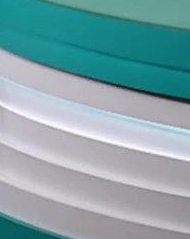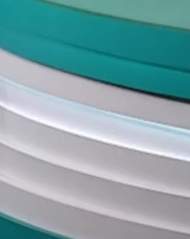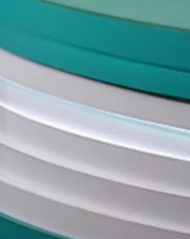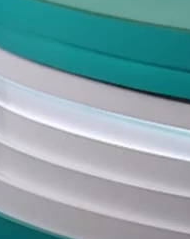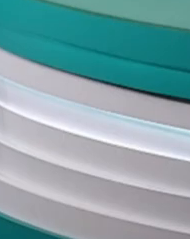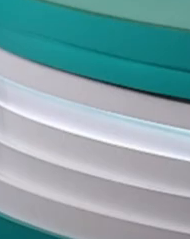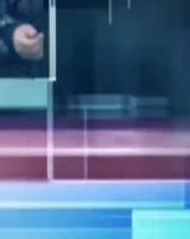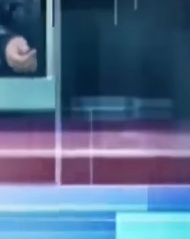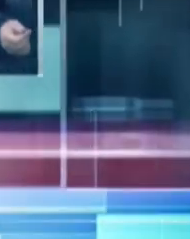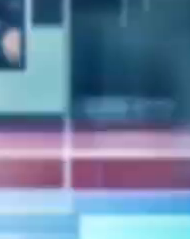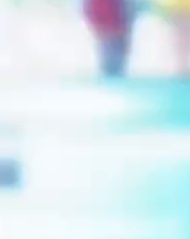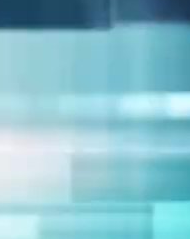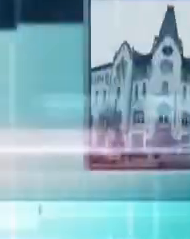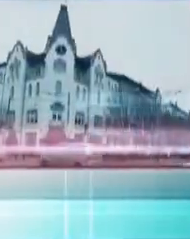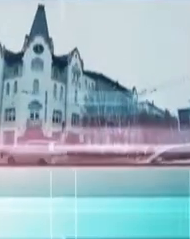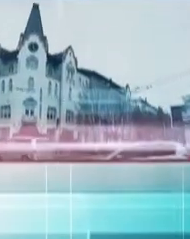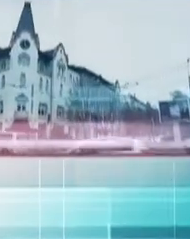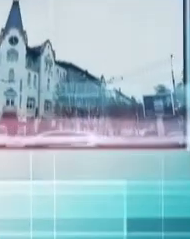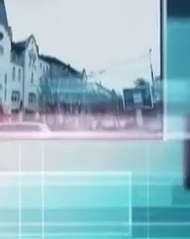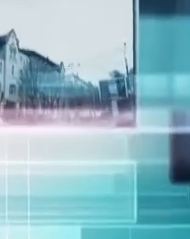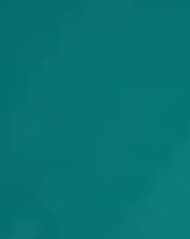Дякую за